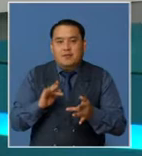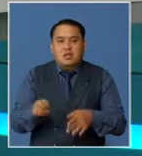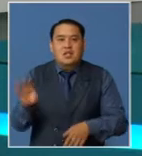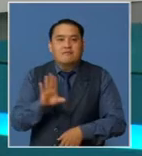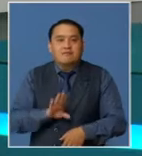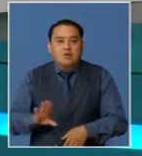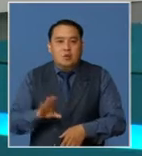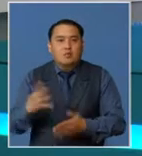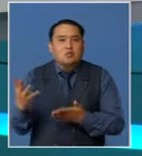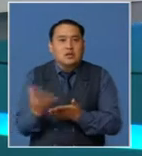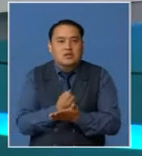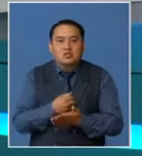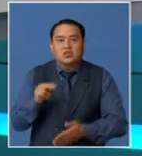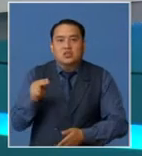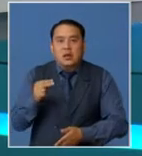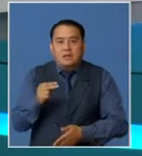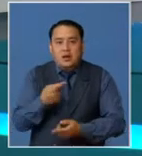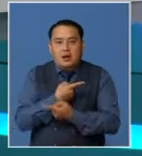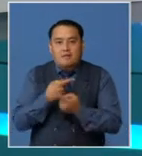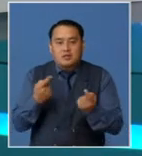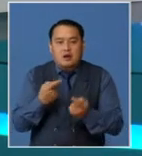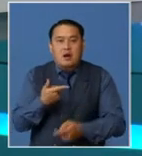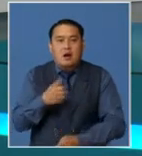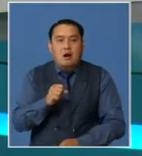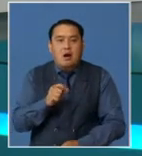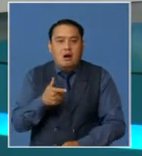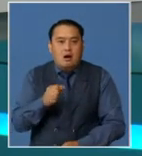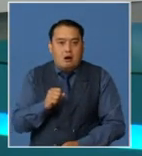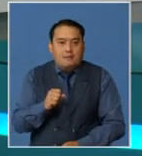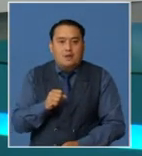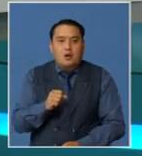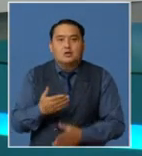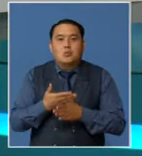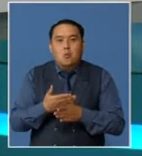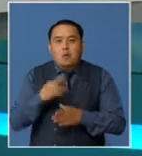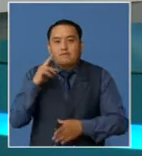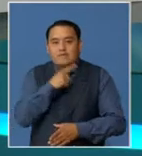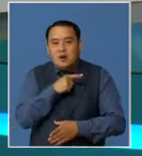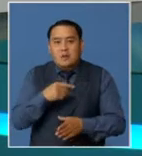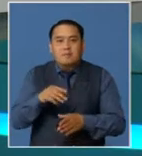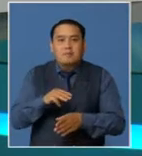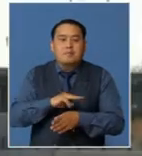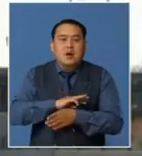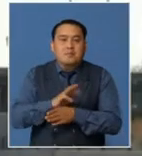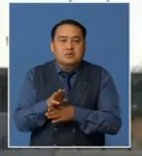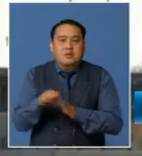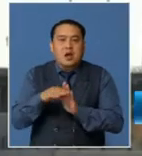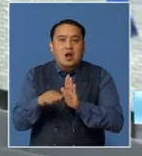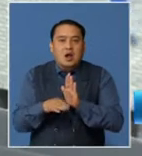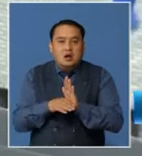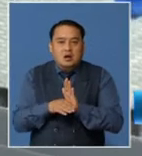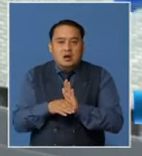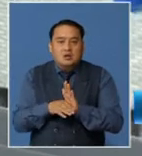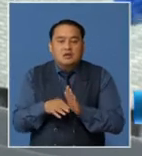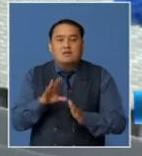Европола, обнародованным в четверг на пресс-конференции в Гаге, с помощью вредоносного программного обеспечения ГОЗНИМ